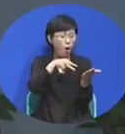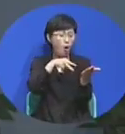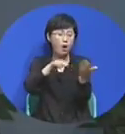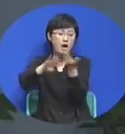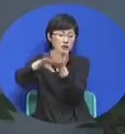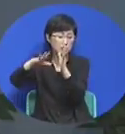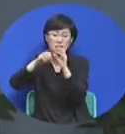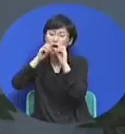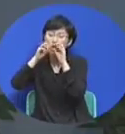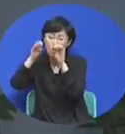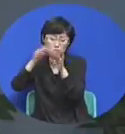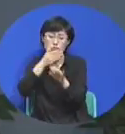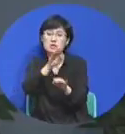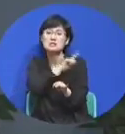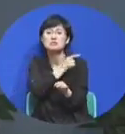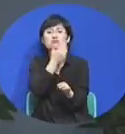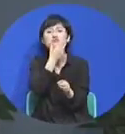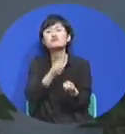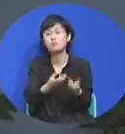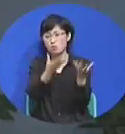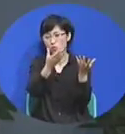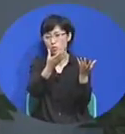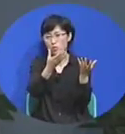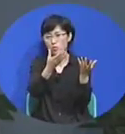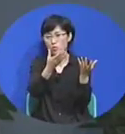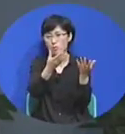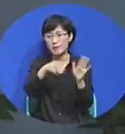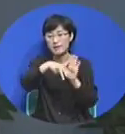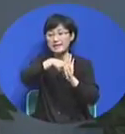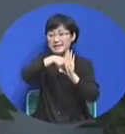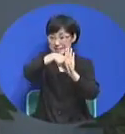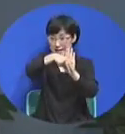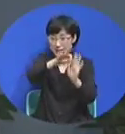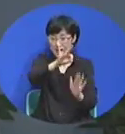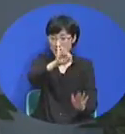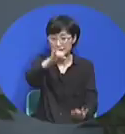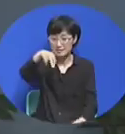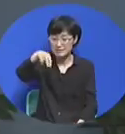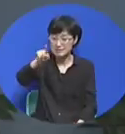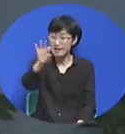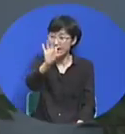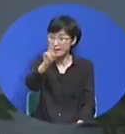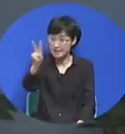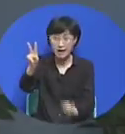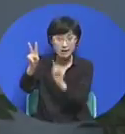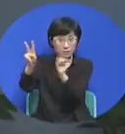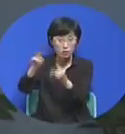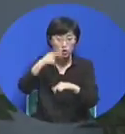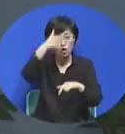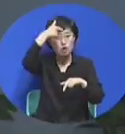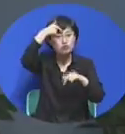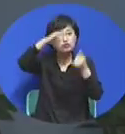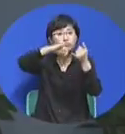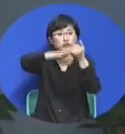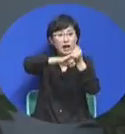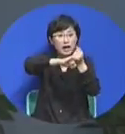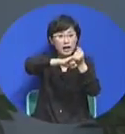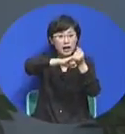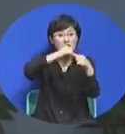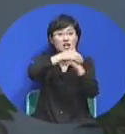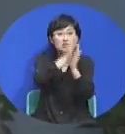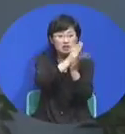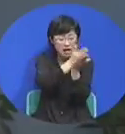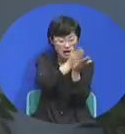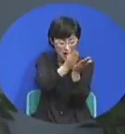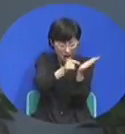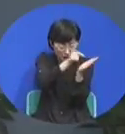Isaiah. 이사야서는 구약의 복음서다 이렇게 모든 신학자들이 얘기하고 있습니다. All the theologians collectively say that